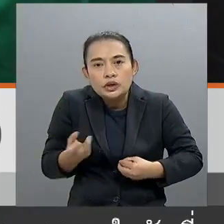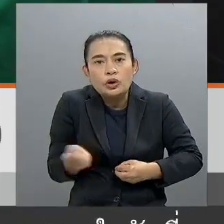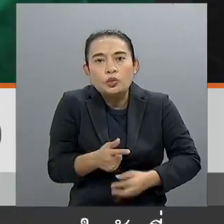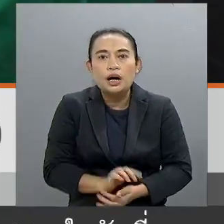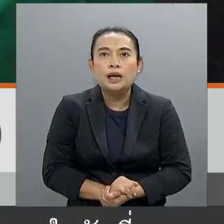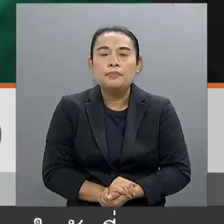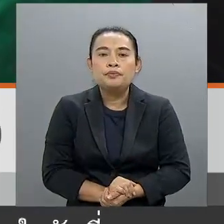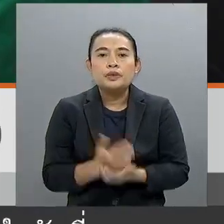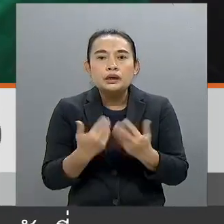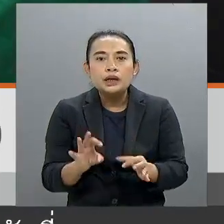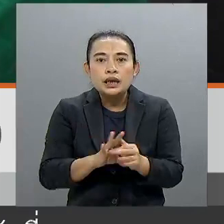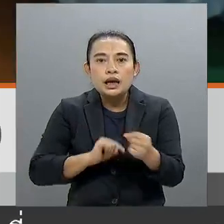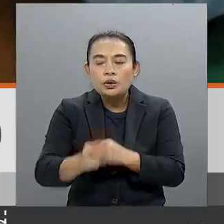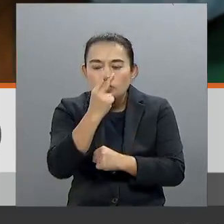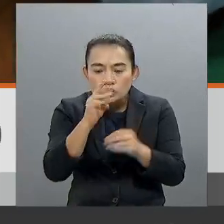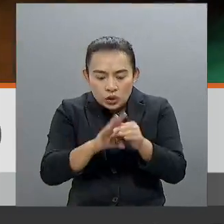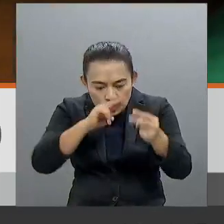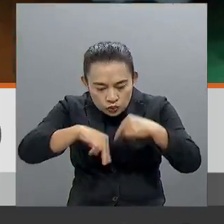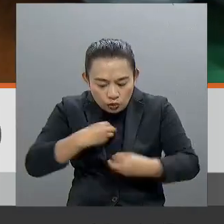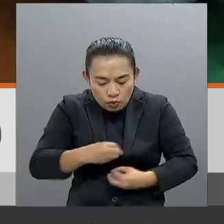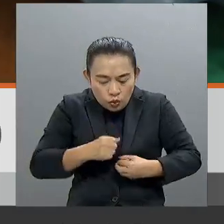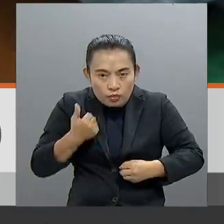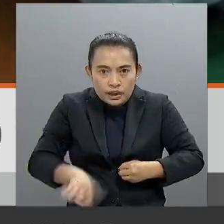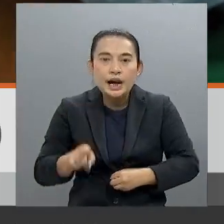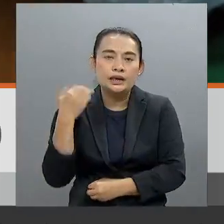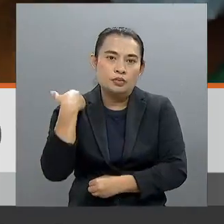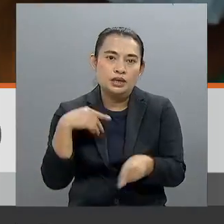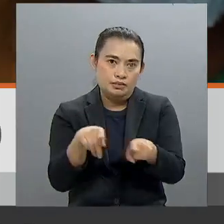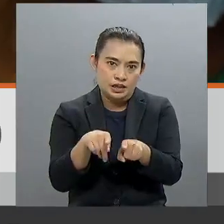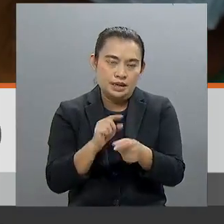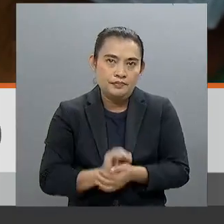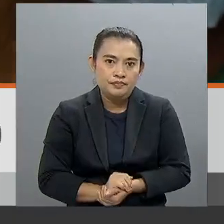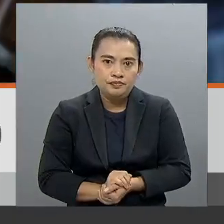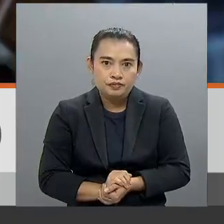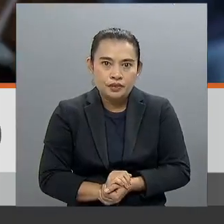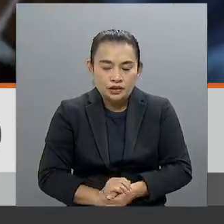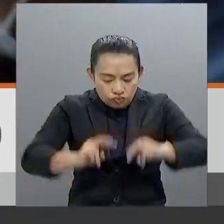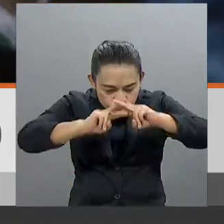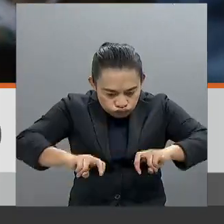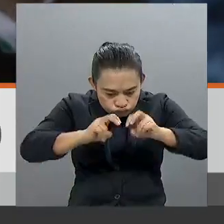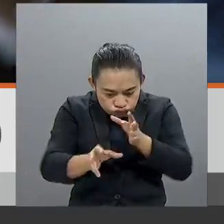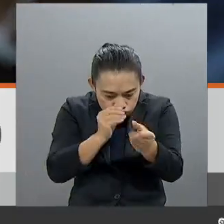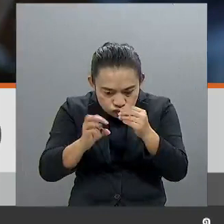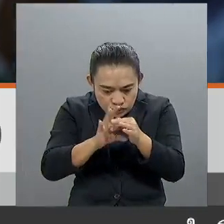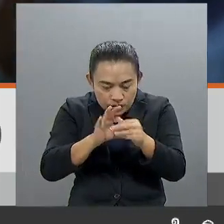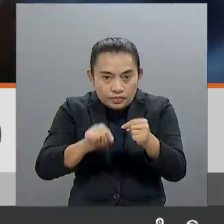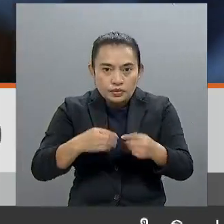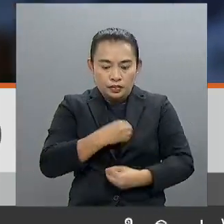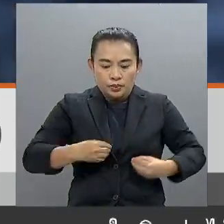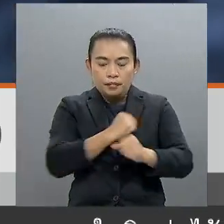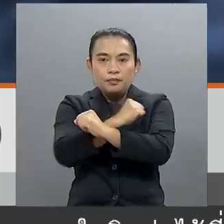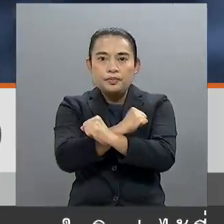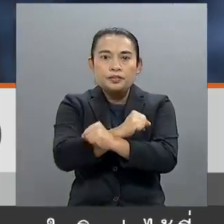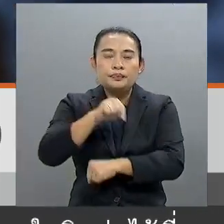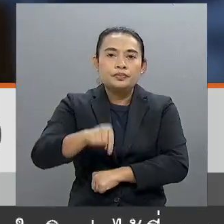จวัดภูมิต้านทานไม่ได้ส่วนการศึกษาเรื่องภูมิต้านทานสำหรับในรายที่บริจาคพลาสมาจะมีข้อมูล